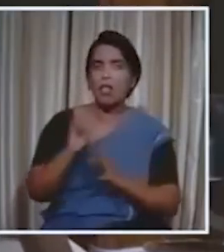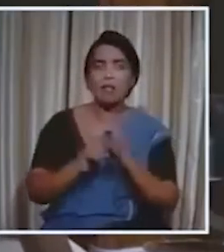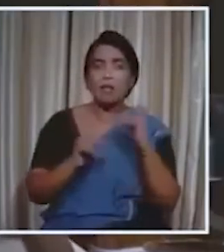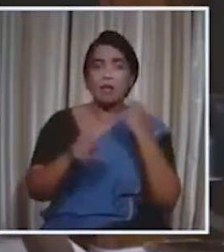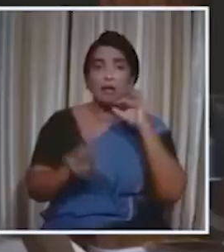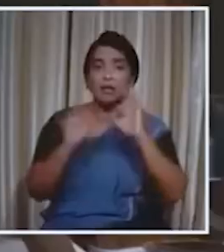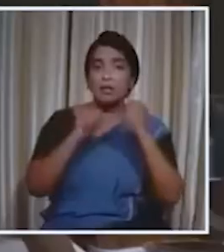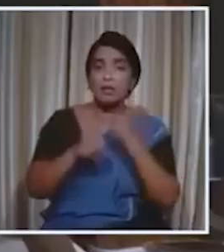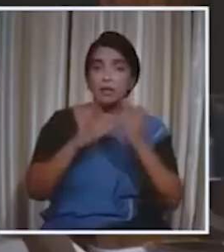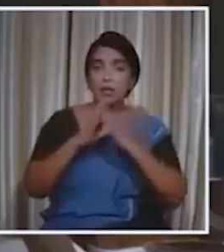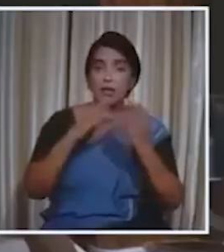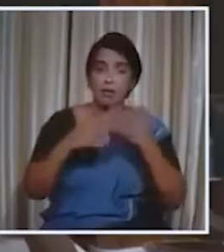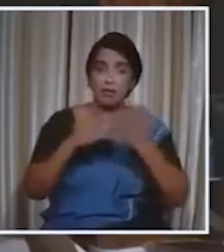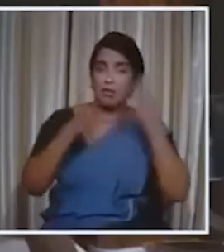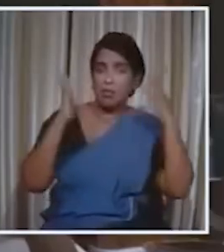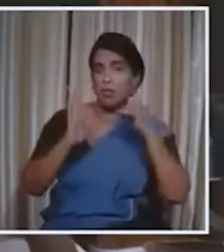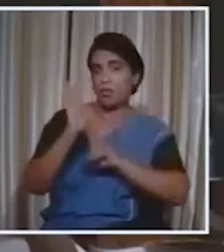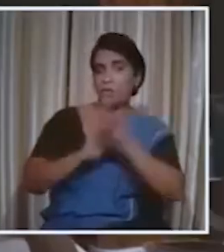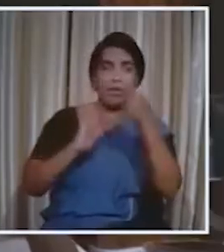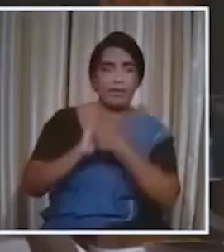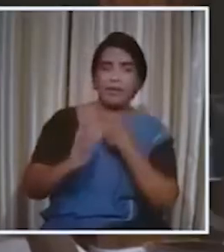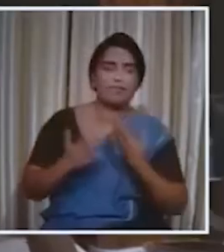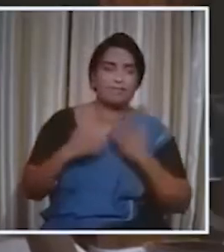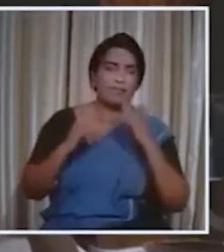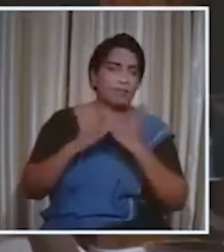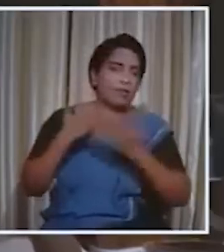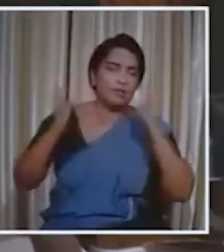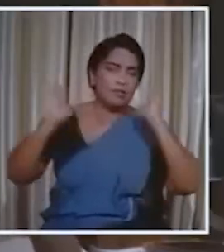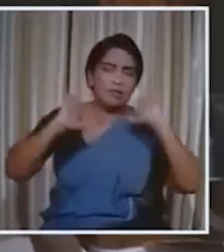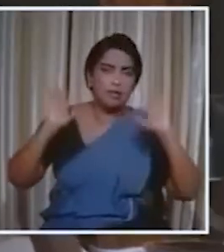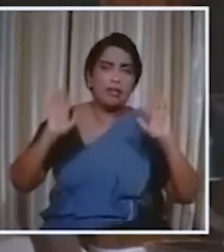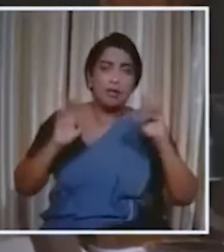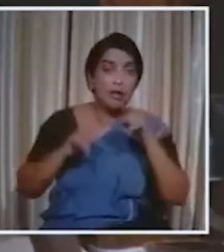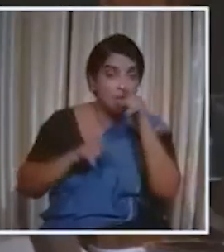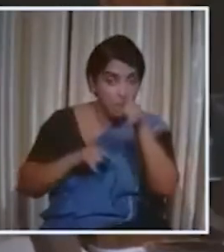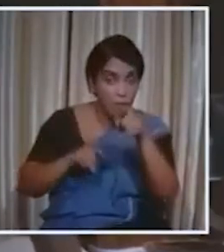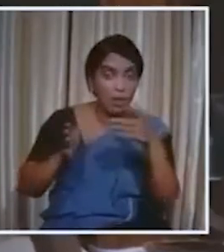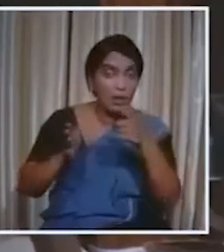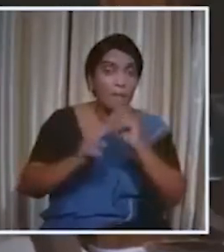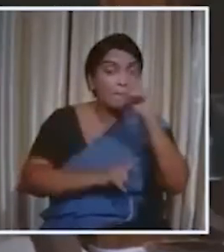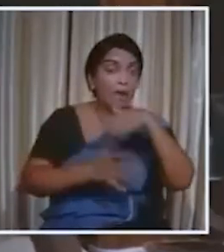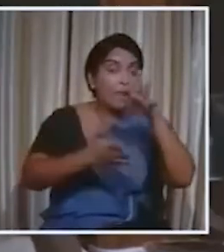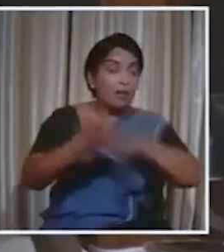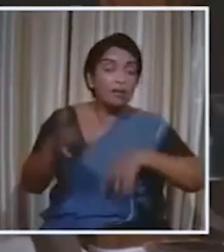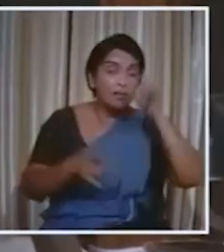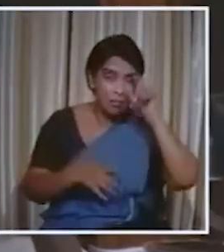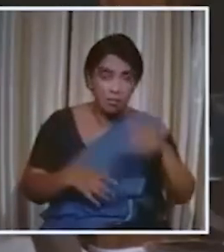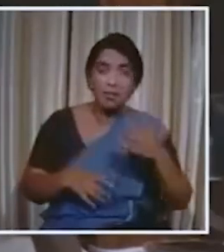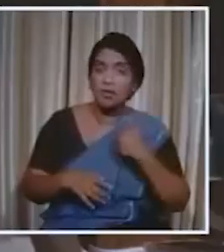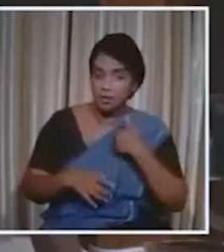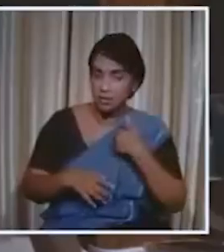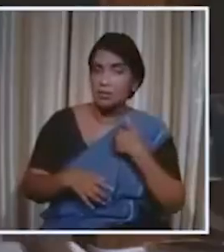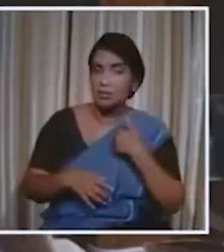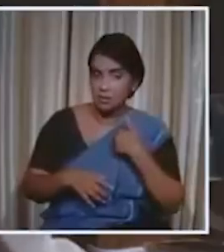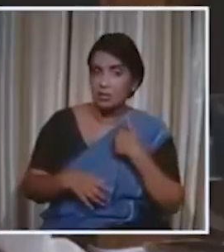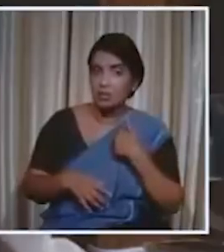යහපාලන කාලයේ ගෙවල් වැඩිපුර හැදුවා උතුරු නැගෙනහිරද? ඒක නිසා අපි මේ ගෙවල් කරන්නේ අපි දැන් ඒක කරන්නේ කියලා ඔබතුමාගේ හෑන්ඩ්සෙට් එක උන්නම් අරන් බලන්න. මම මෙතන ඇජන්මන්ට්